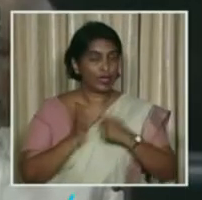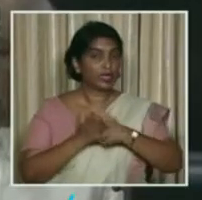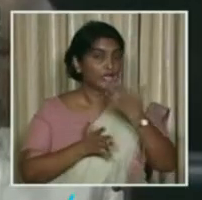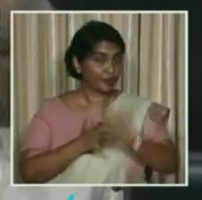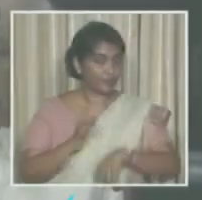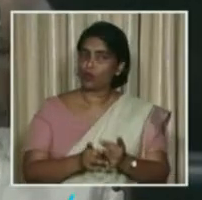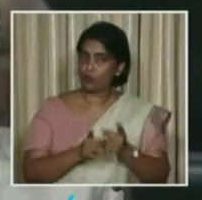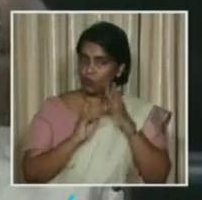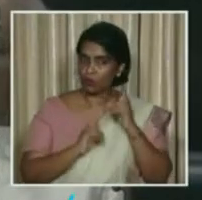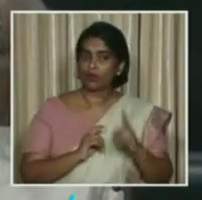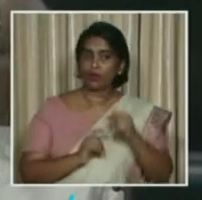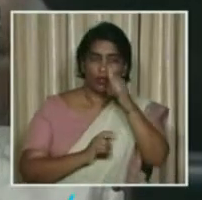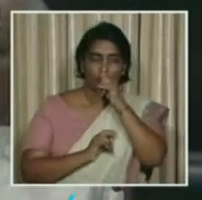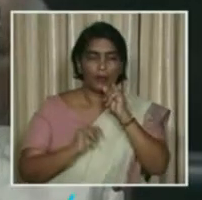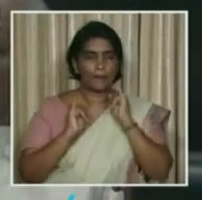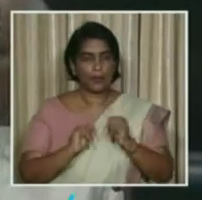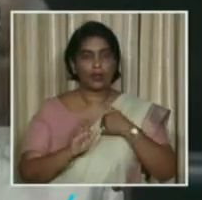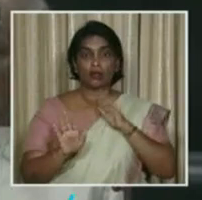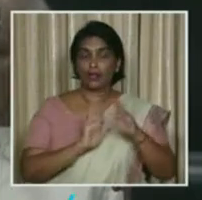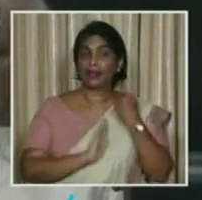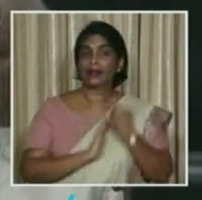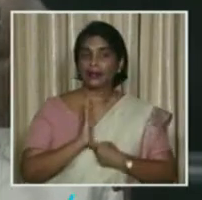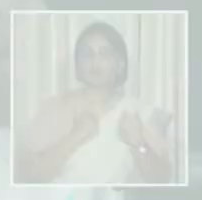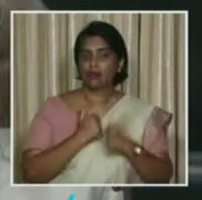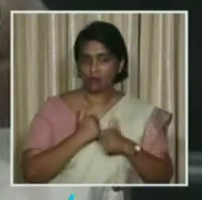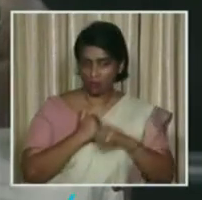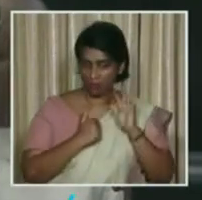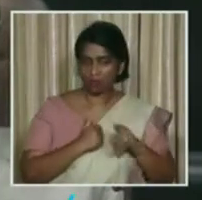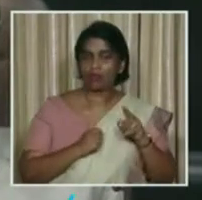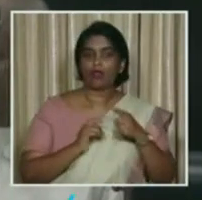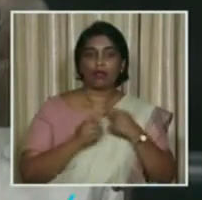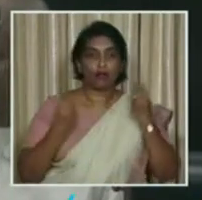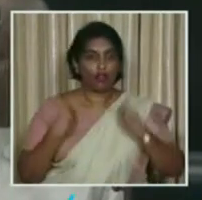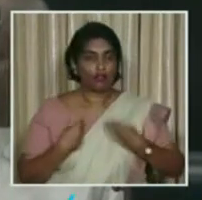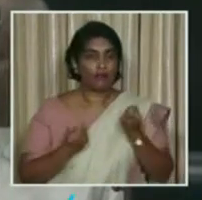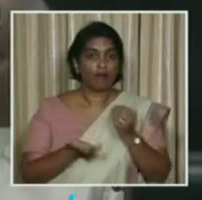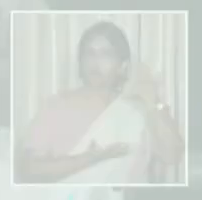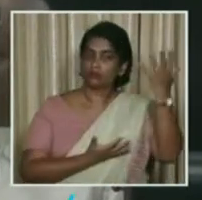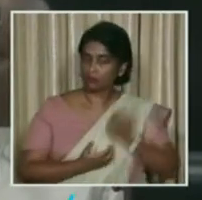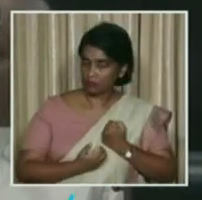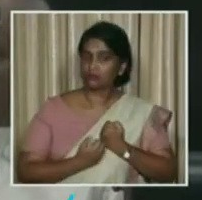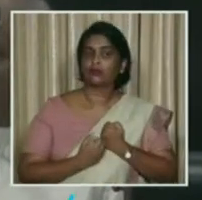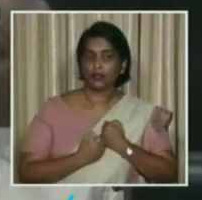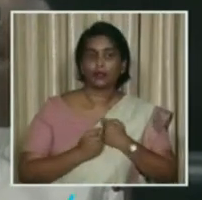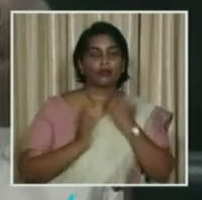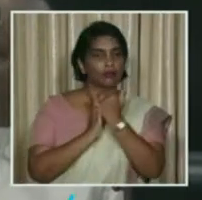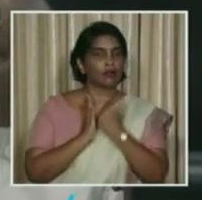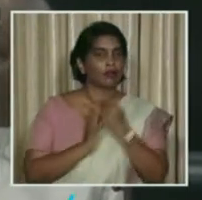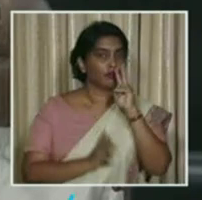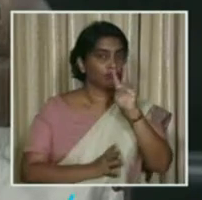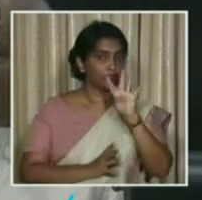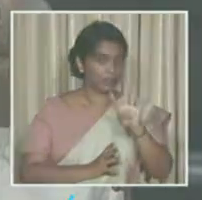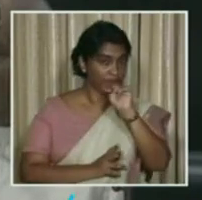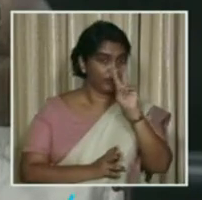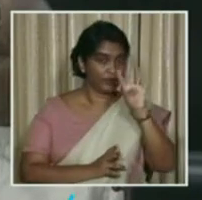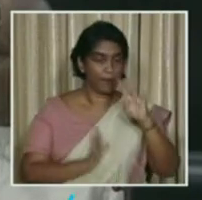ප්‍රඥප්තියට සමගාමීව දූෂණ මැඩලීමේ නීති සම්පාදනය කරනවා. අහිමි වූ වත්කම් යලි ලබා ගැනීමේ ප්‍රතිපාදන 2024